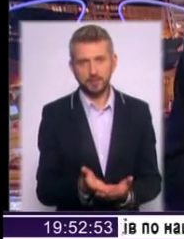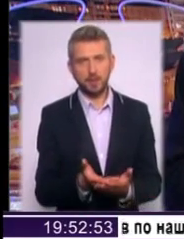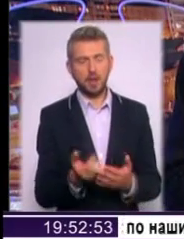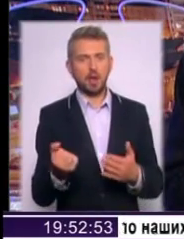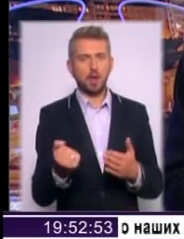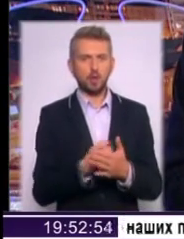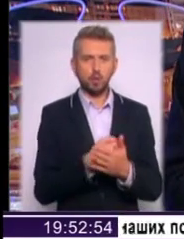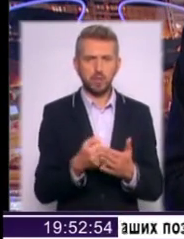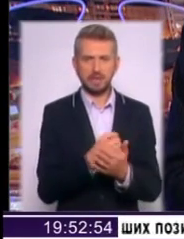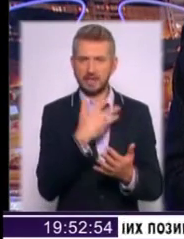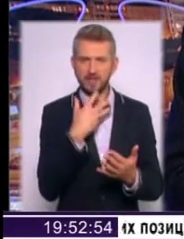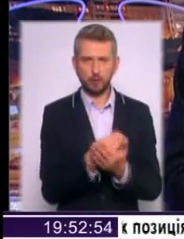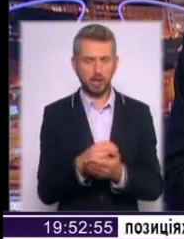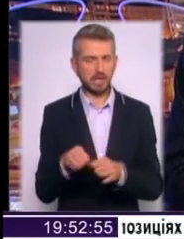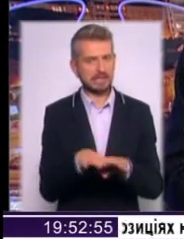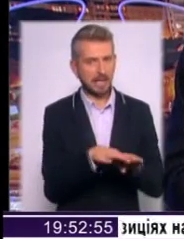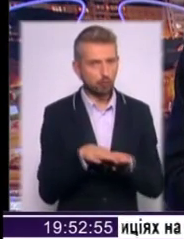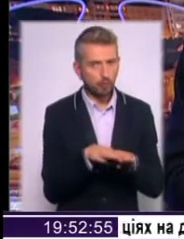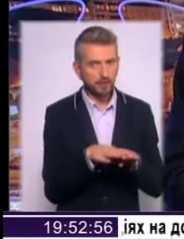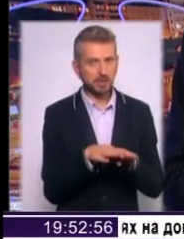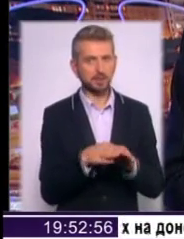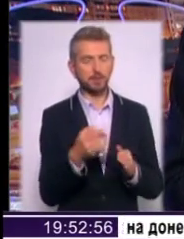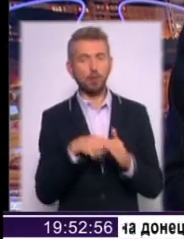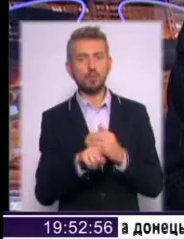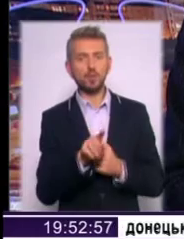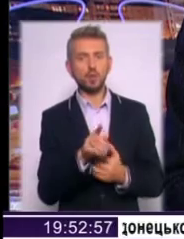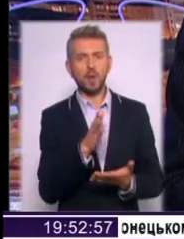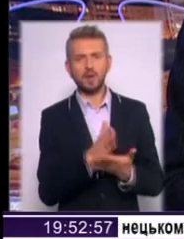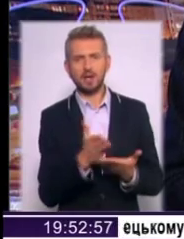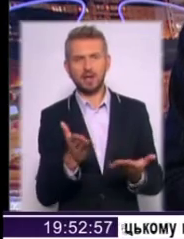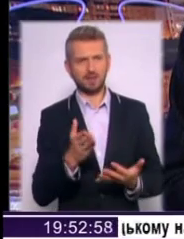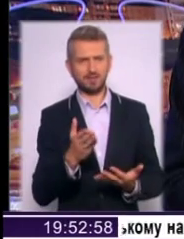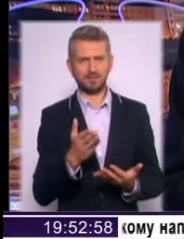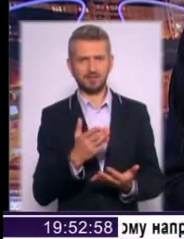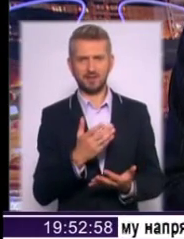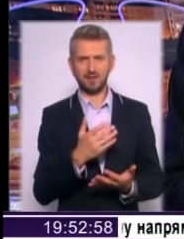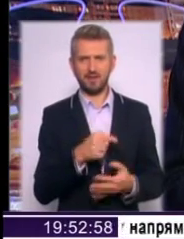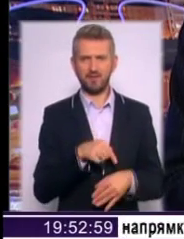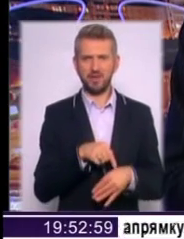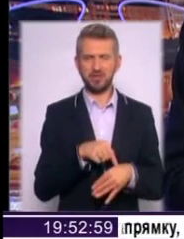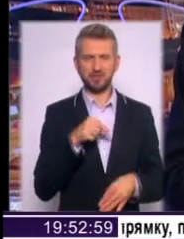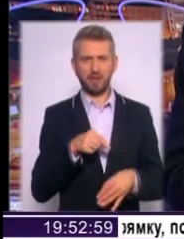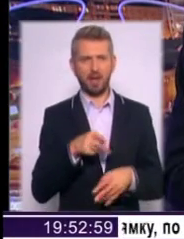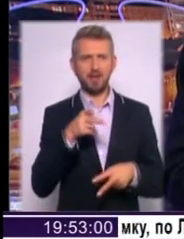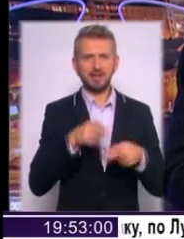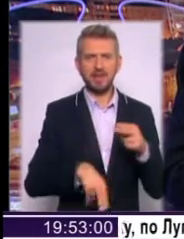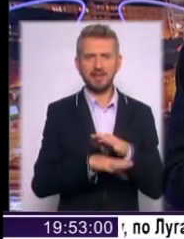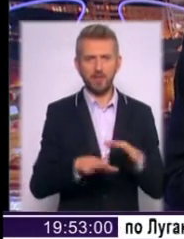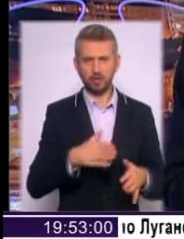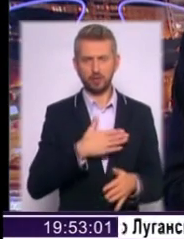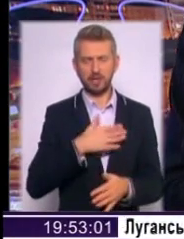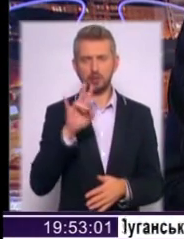добитися своєї єдності, тому що є якесь відчуття незавершеності нашого релігійного